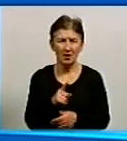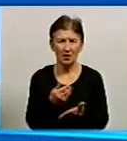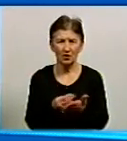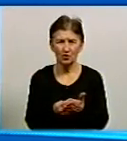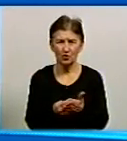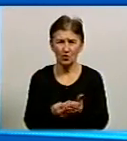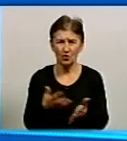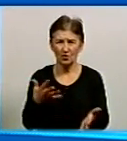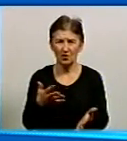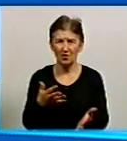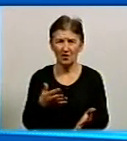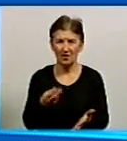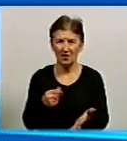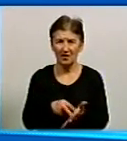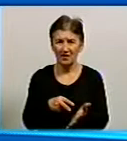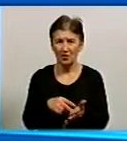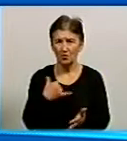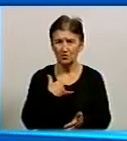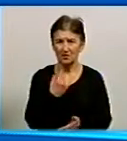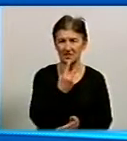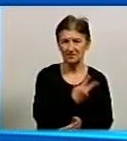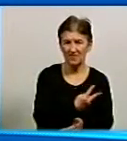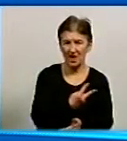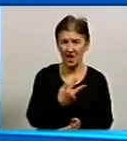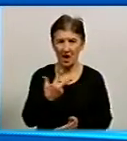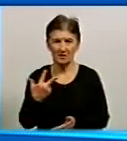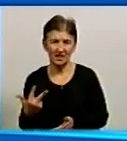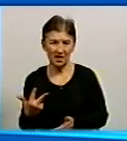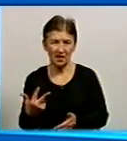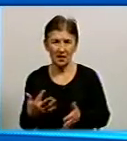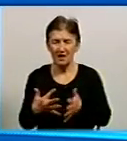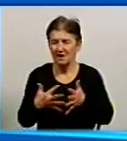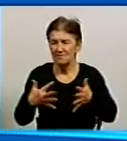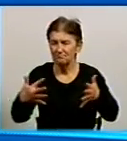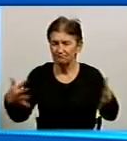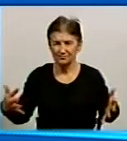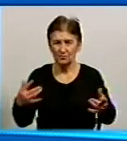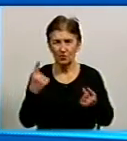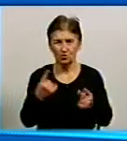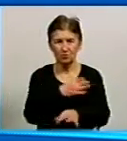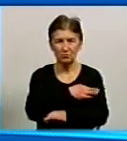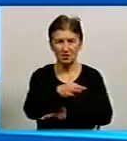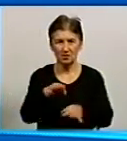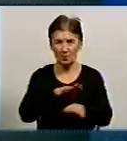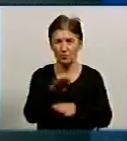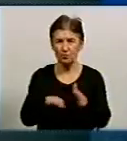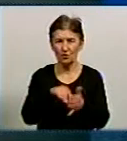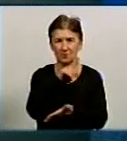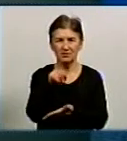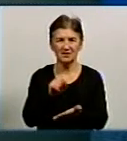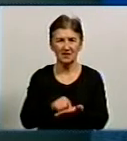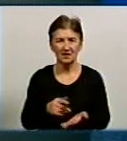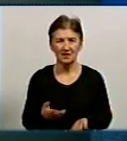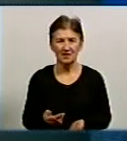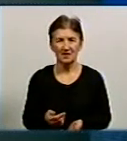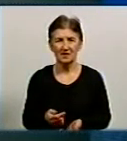проєкт, але зважаючи, що у нас два або більше цих проєктів великих, реалізація одного під питанням. Чому ні?